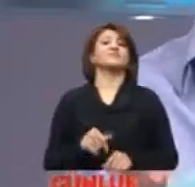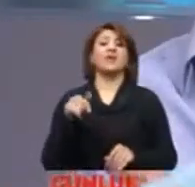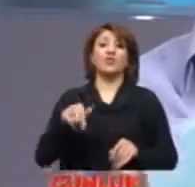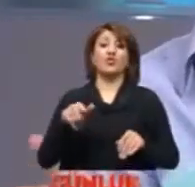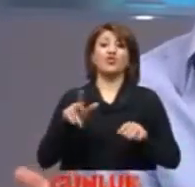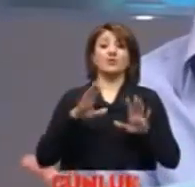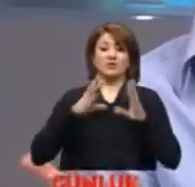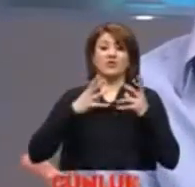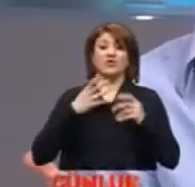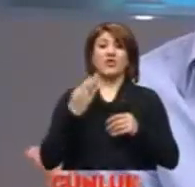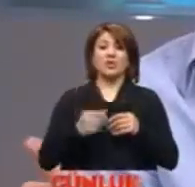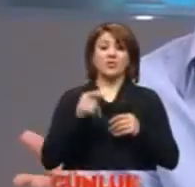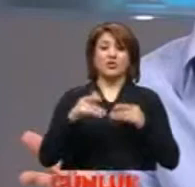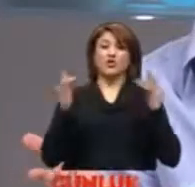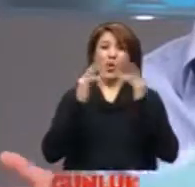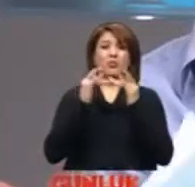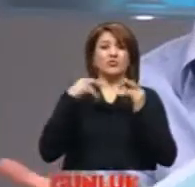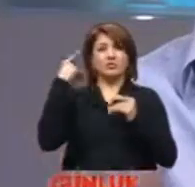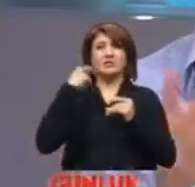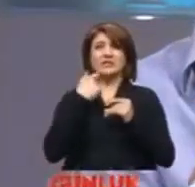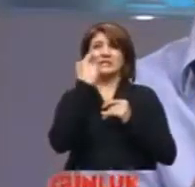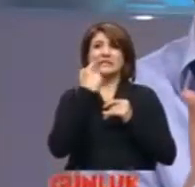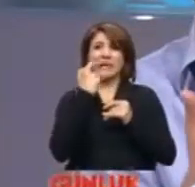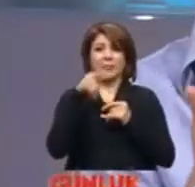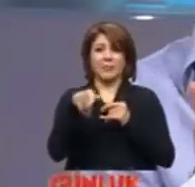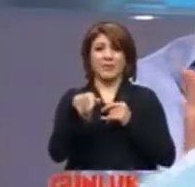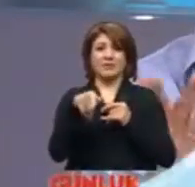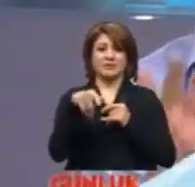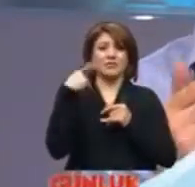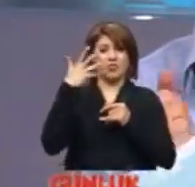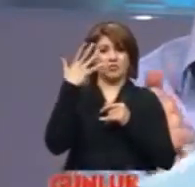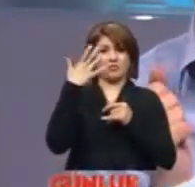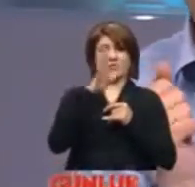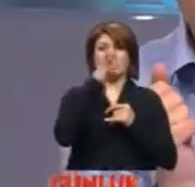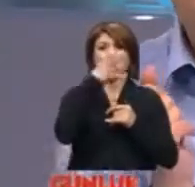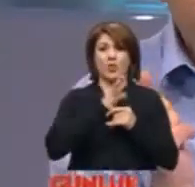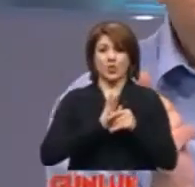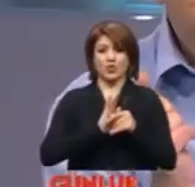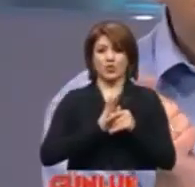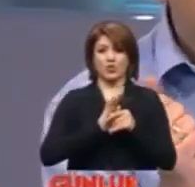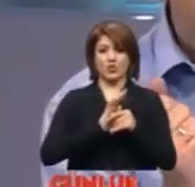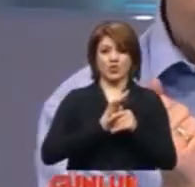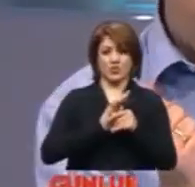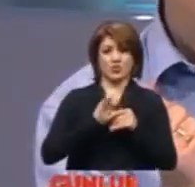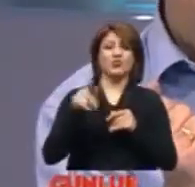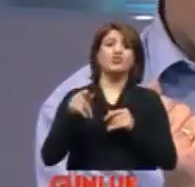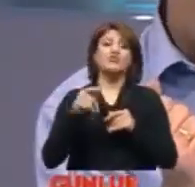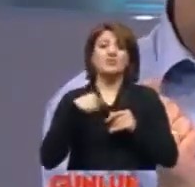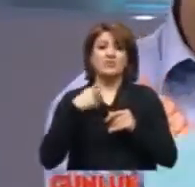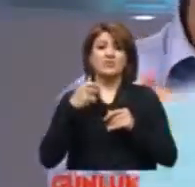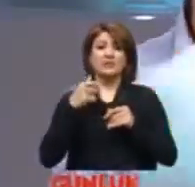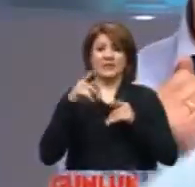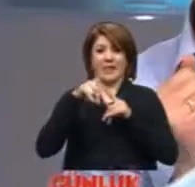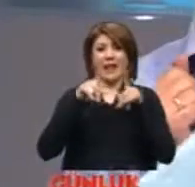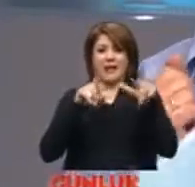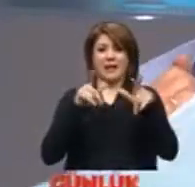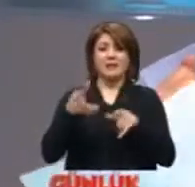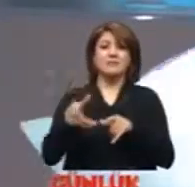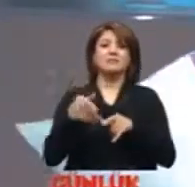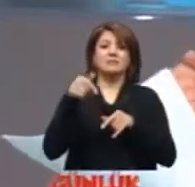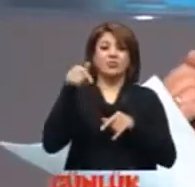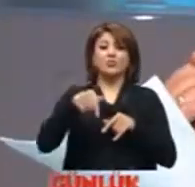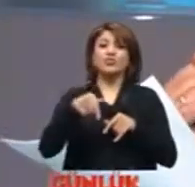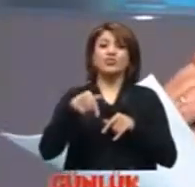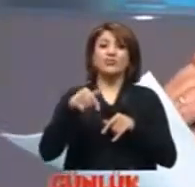hani köprü diyorsun gibi demir. Hani hurdası satılıyor. 5400 liraydı bir köprü hatırlarsan. Bunu bir bak bakalım sen